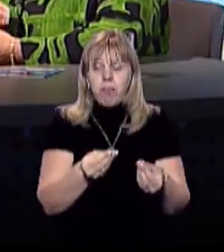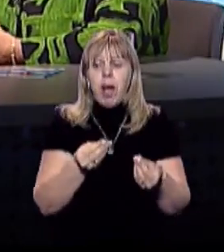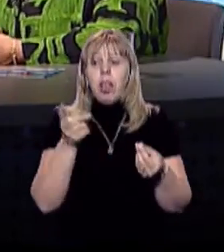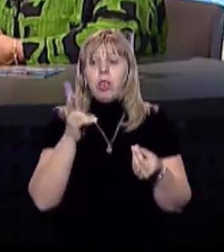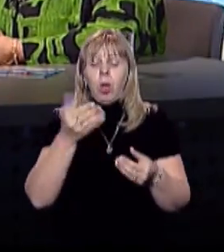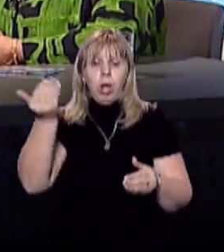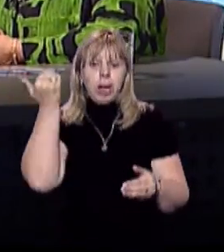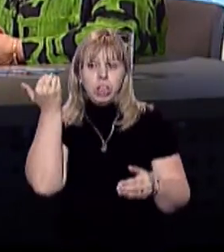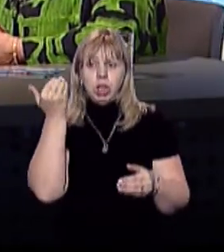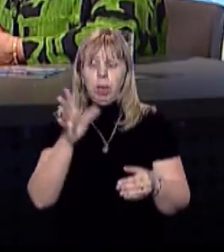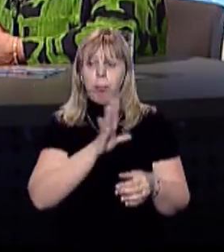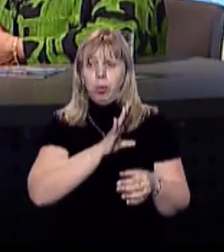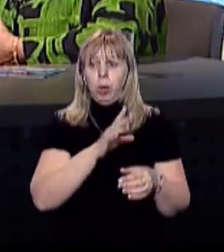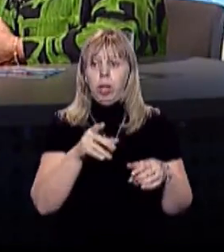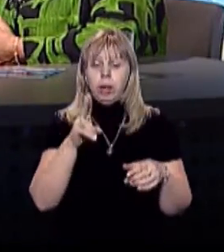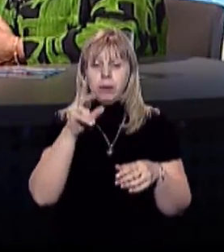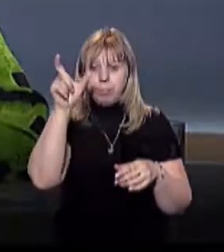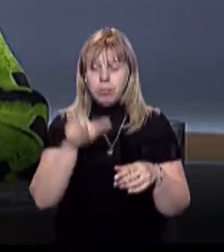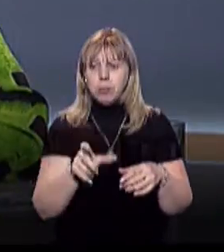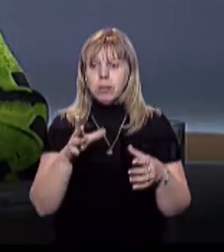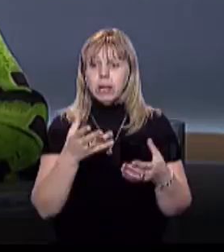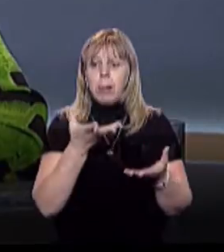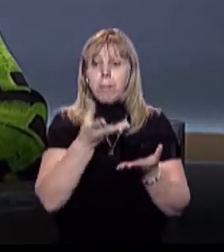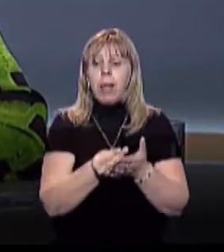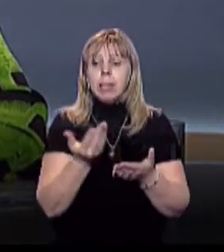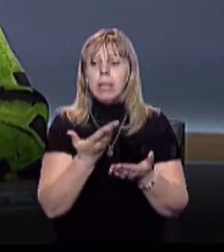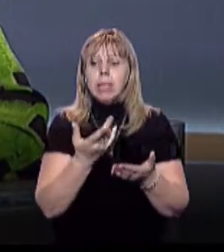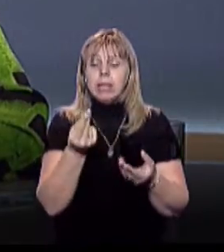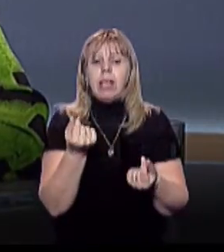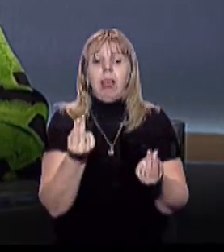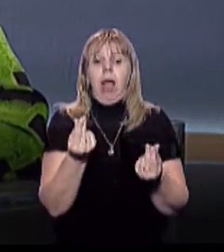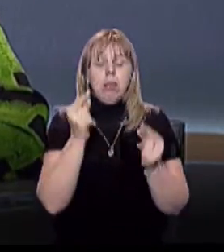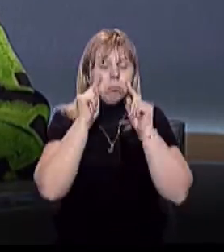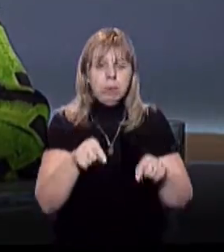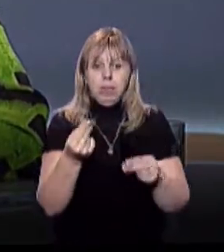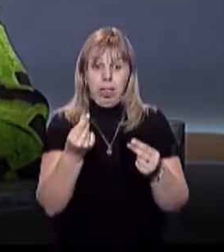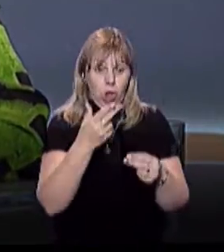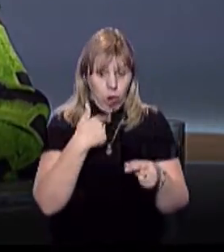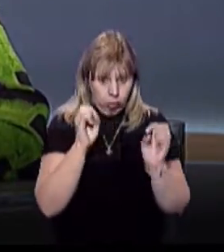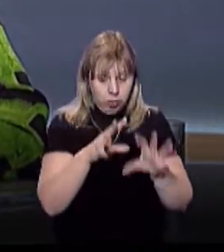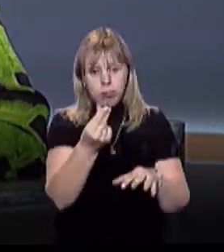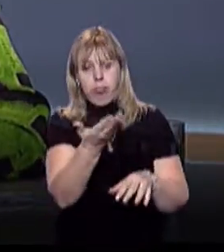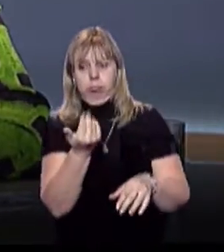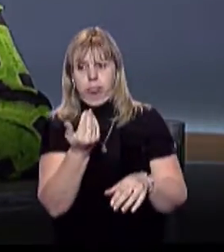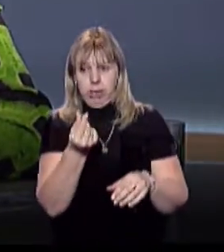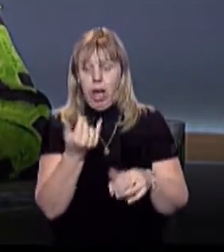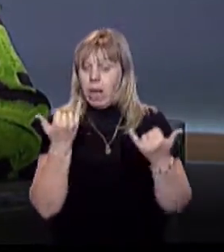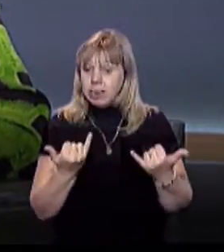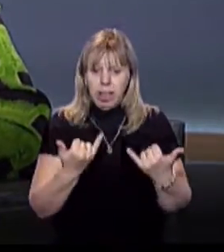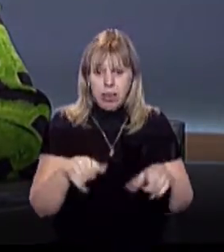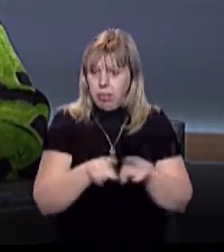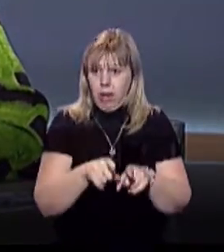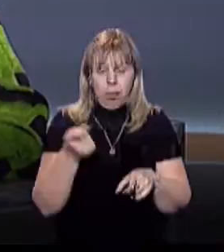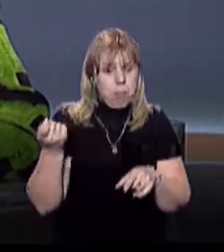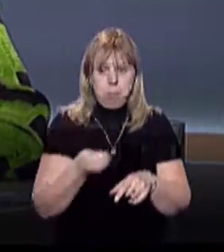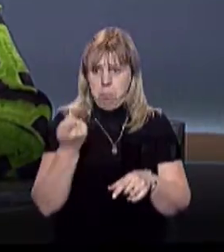Але раніше були донори, категорія донорів-платників, які приходили за гроші здавати до нас кров. Зараз уже таких донорів